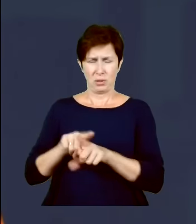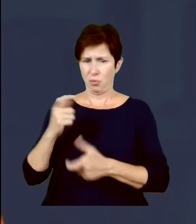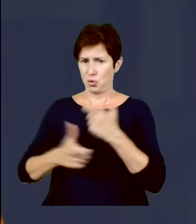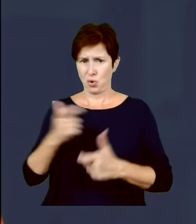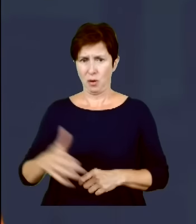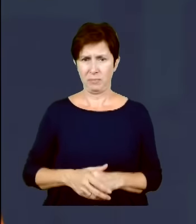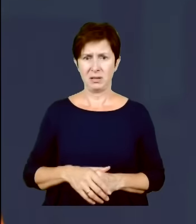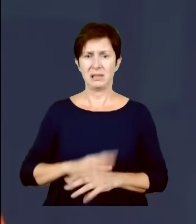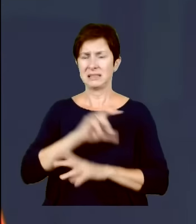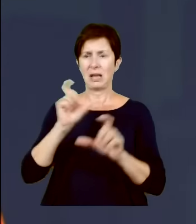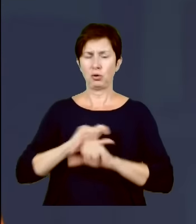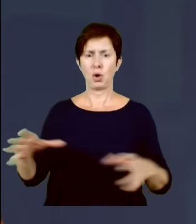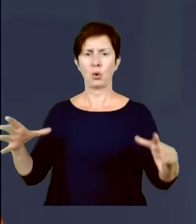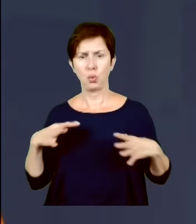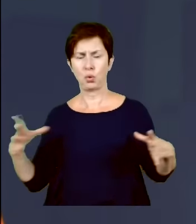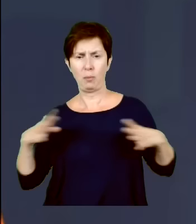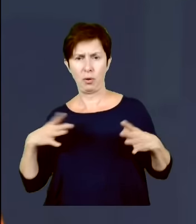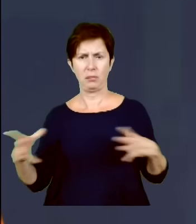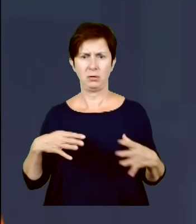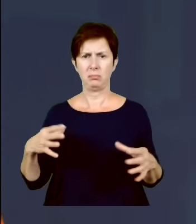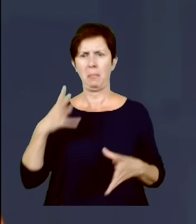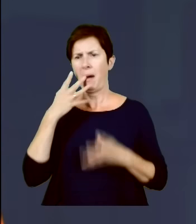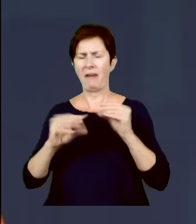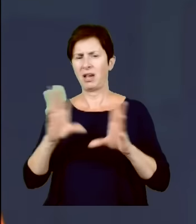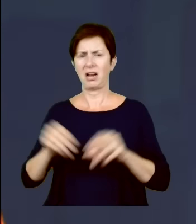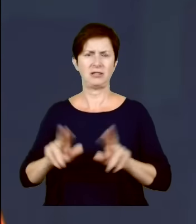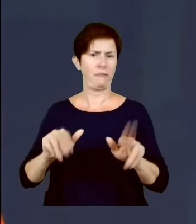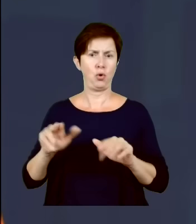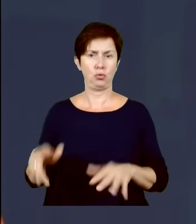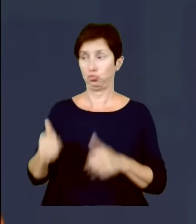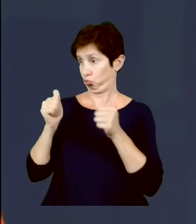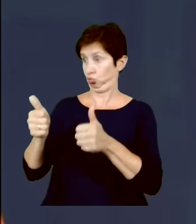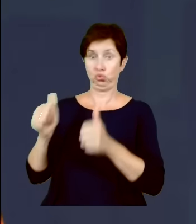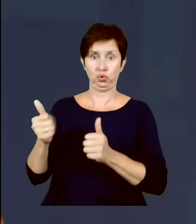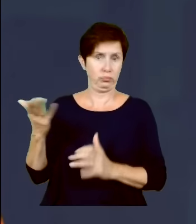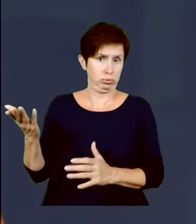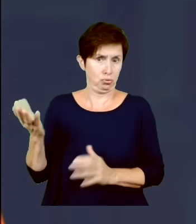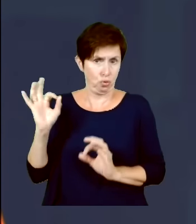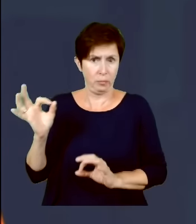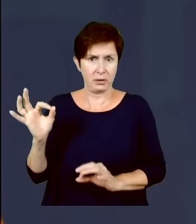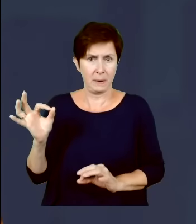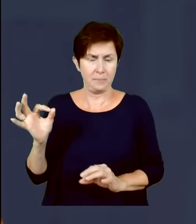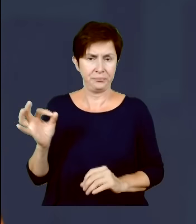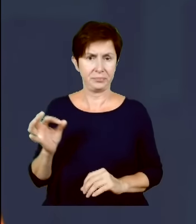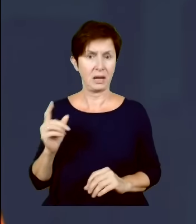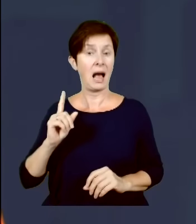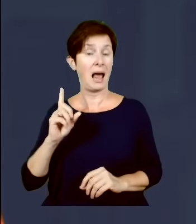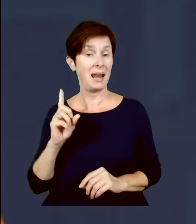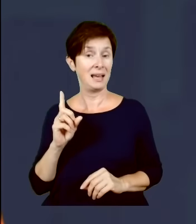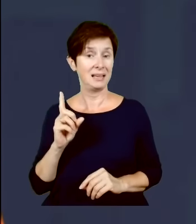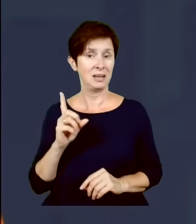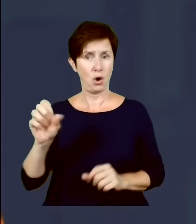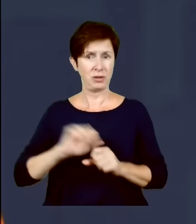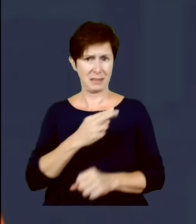urlopie ciągle się bawi z wnukami super dobrze bardzo tak jak mówię Super tylko tyle że jest premierem